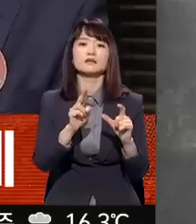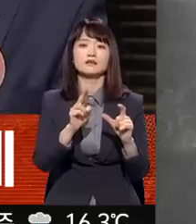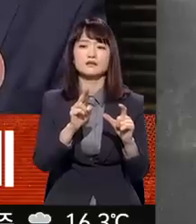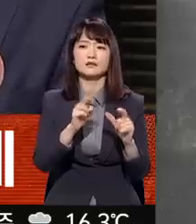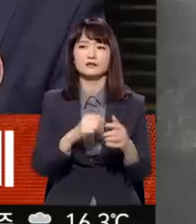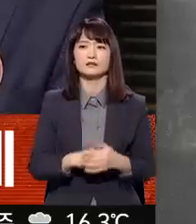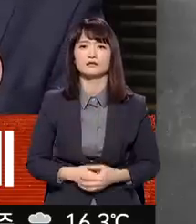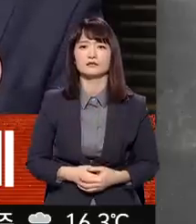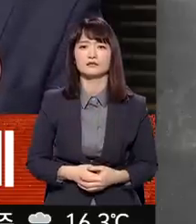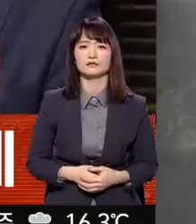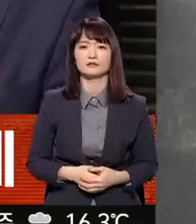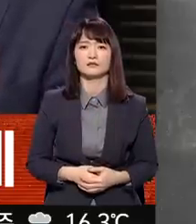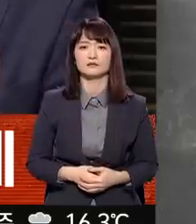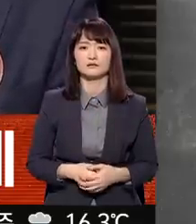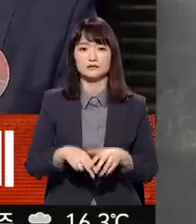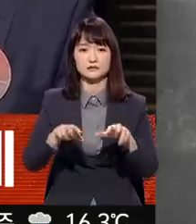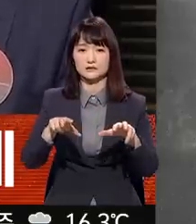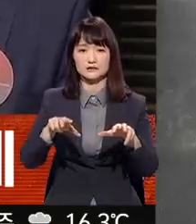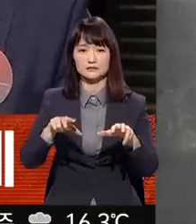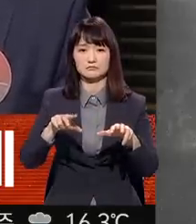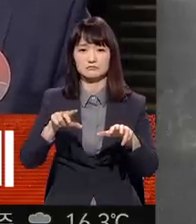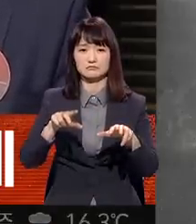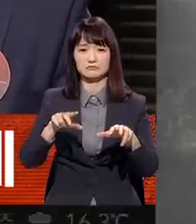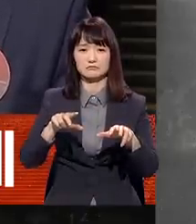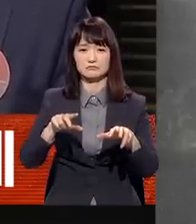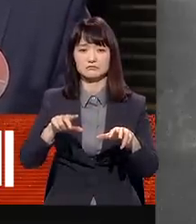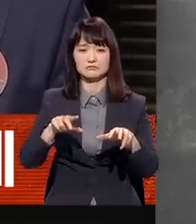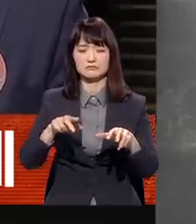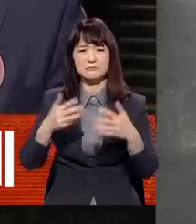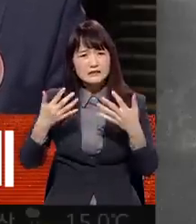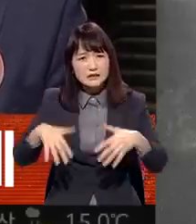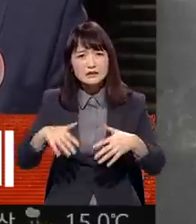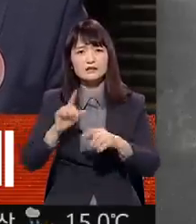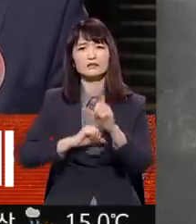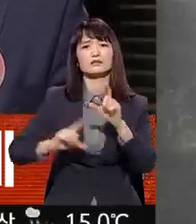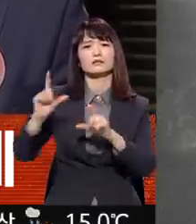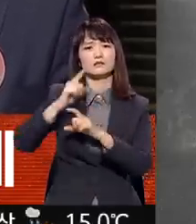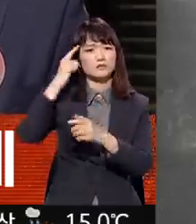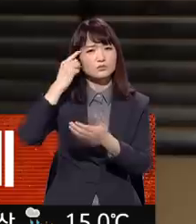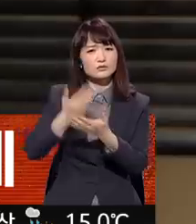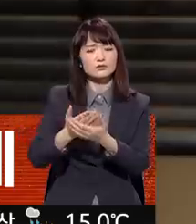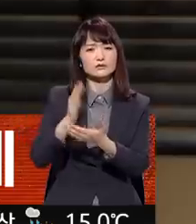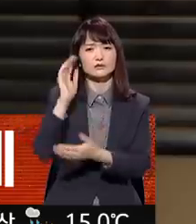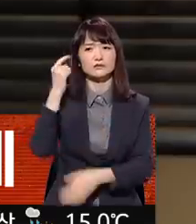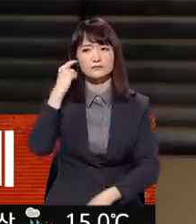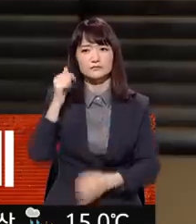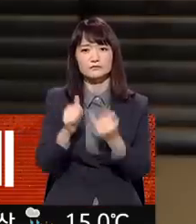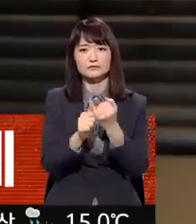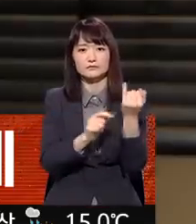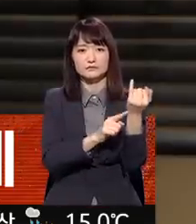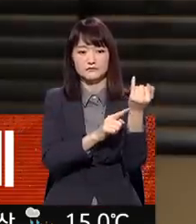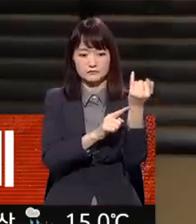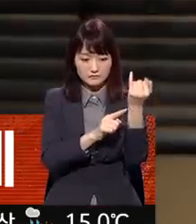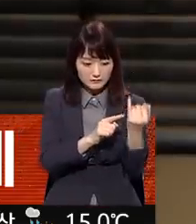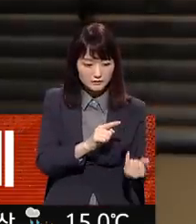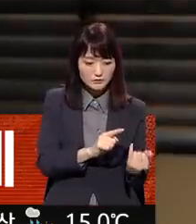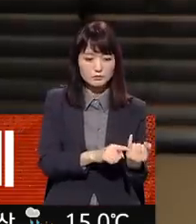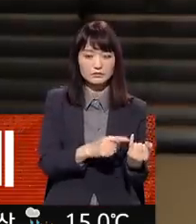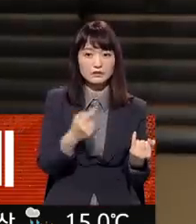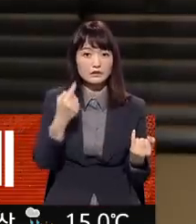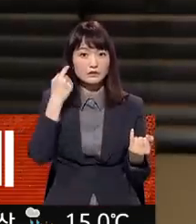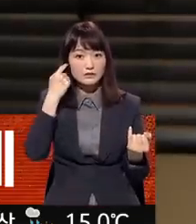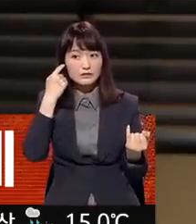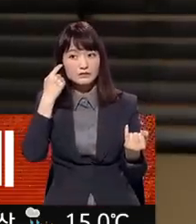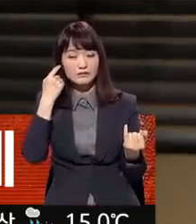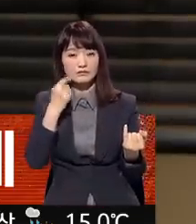이까지는 아무것도 아닙니다. 더 충격적인 얘기를 듣게 됩니다. 바로 아내의 동생 처제한테 얘기를